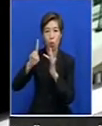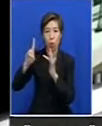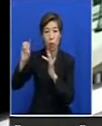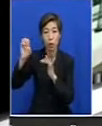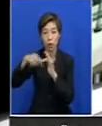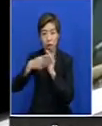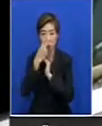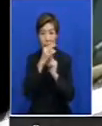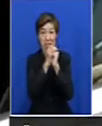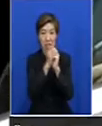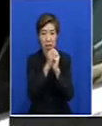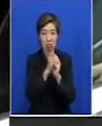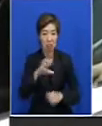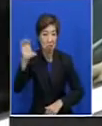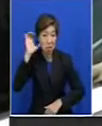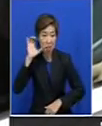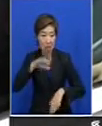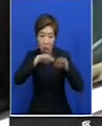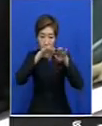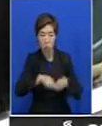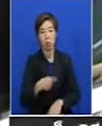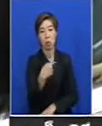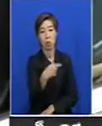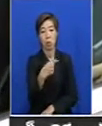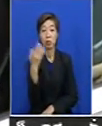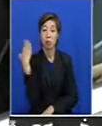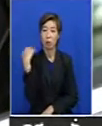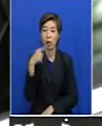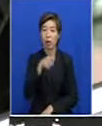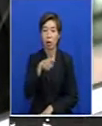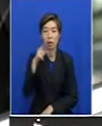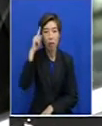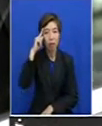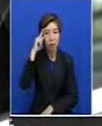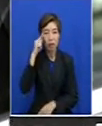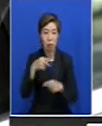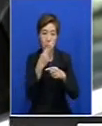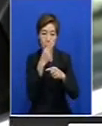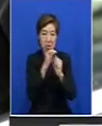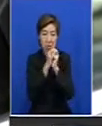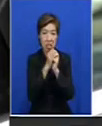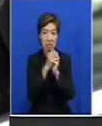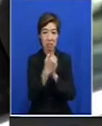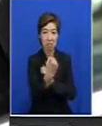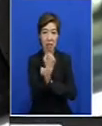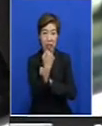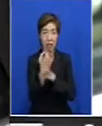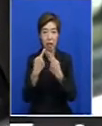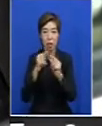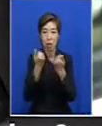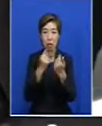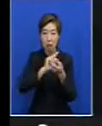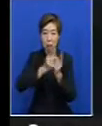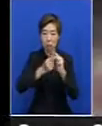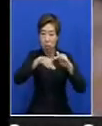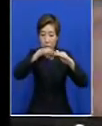โน้มความน่าเชื่อถือของจีนลงไปอยู่ที่เชิงลบนะคะจากก่อนหน้านี้ที่อยู่ที่ขั้นมีเสถียรภาพโดยที่ทาง Moody's อ้างนะคะ